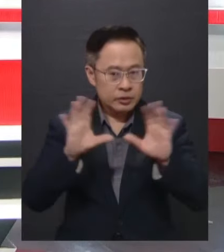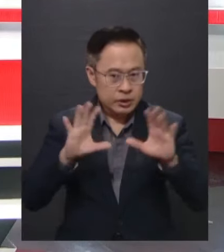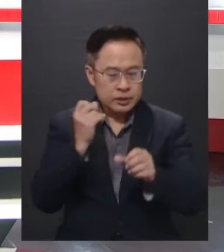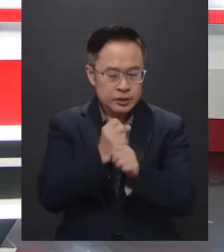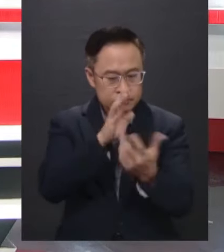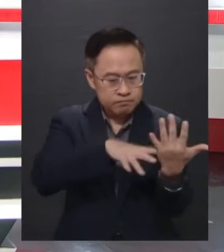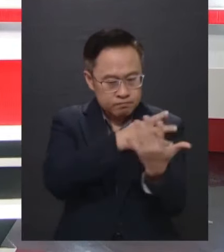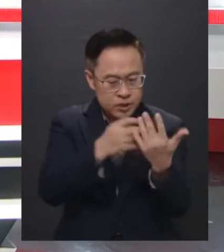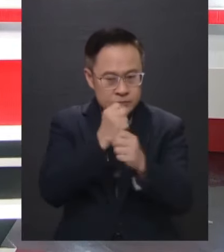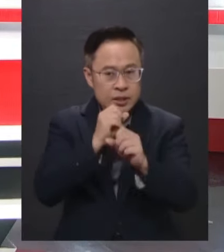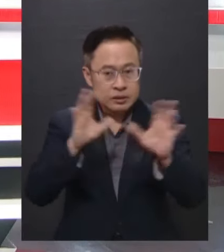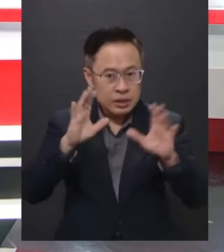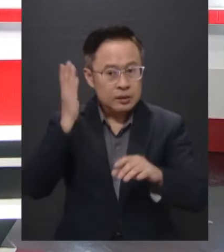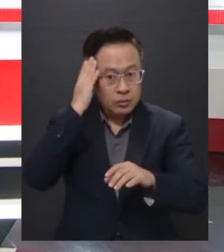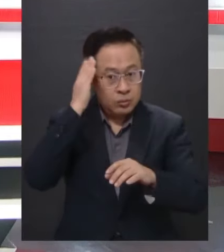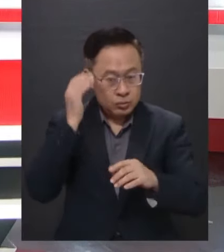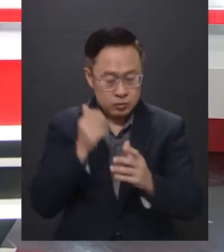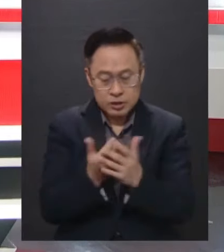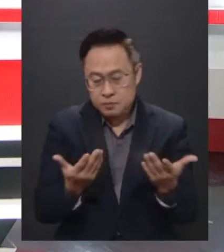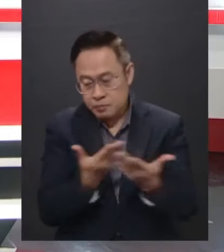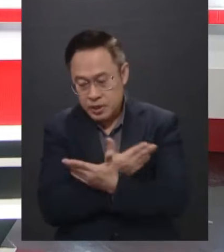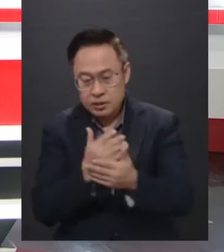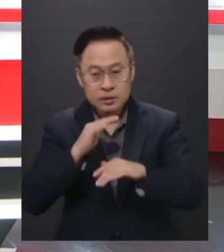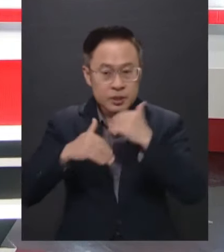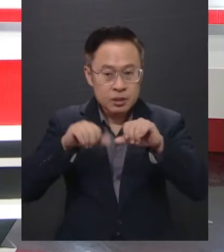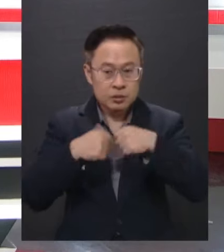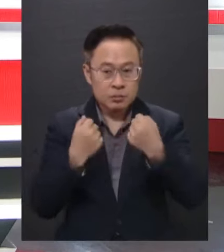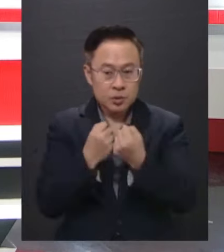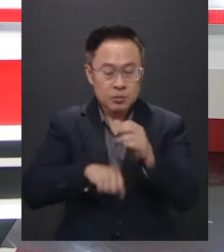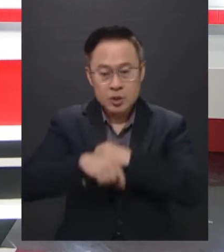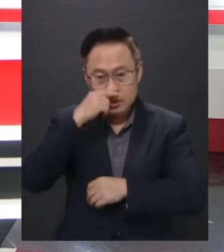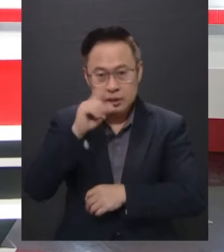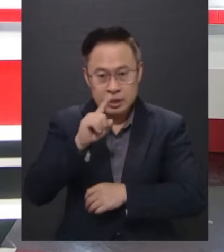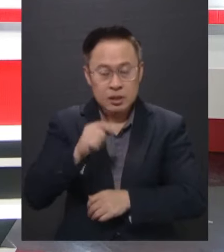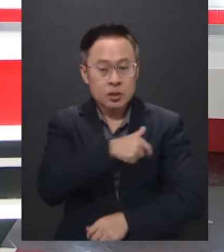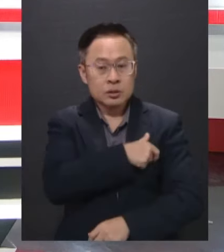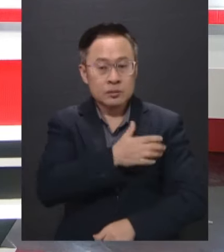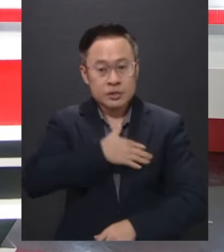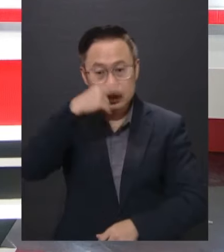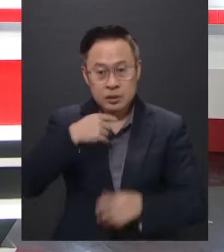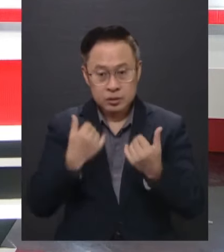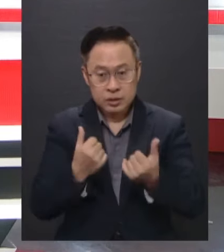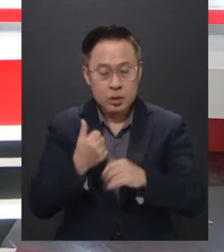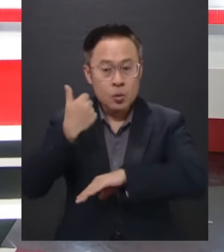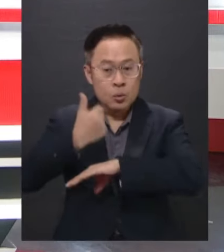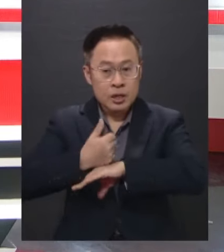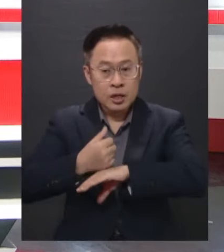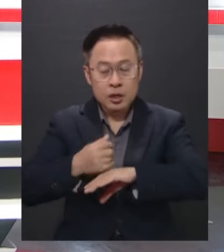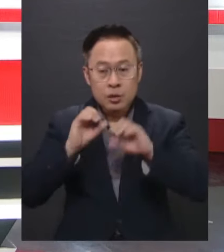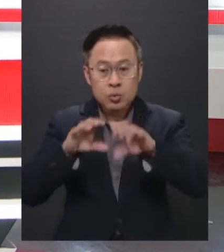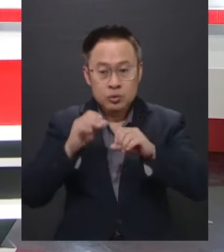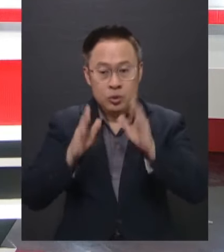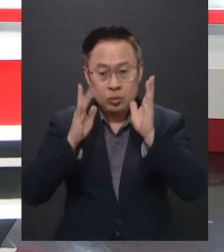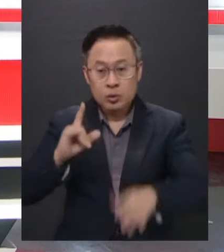ลี่ยนแปลงสิ่งที่เคยเป็นมาแล้วประกอบกับอย่างหนึ่งคือทีมชาติไทยตอนนี้ของเราเนี่ยก็ได้อิชิอิเข้ามาทำหน้า